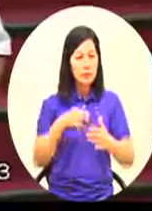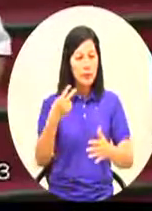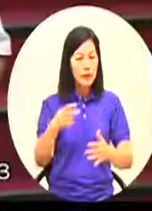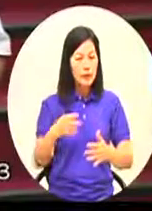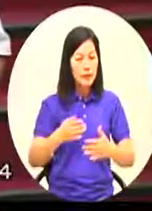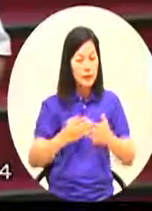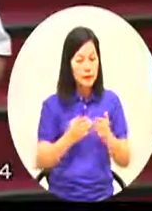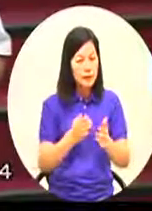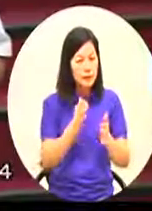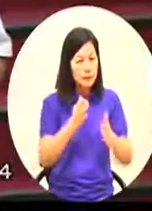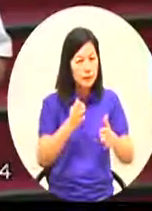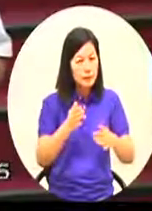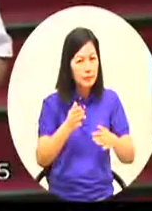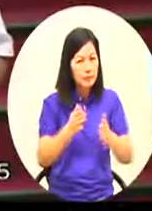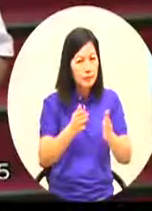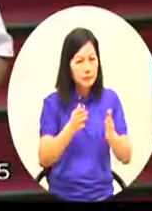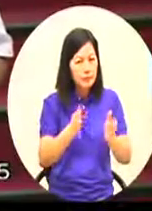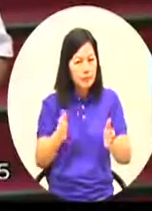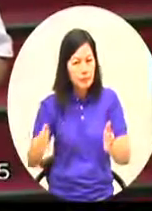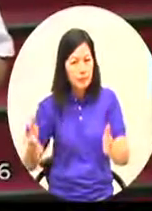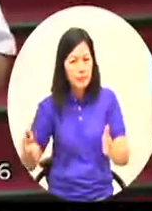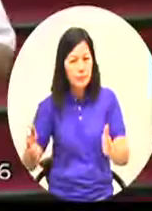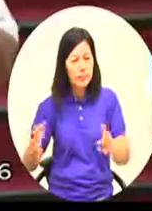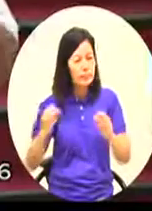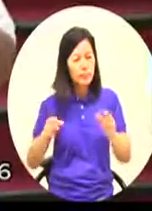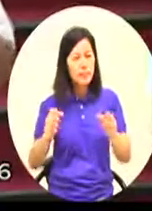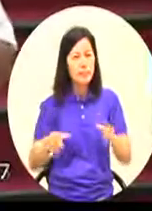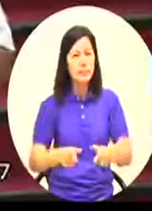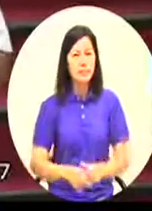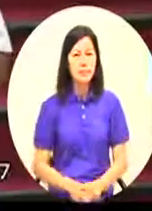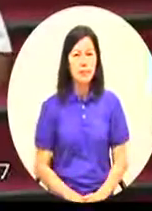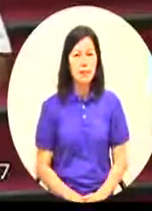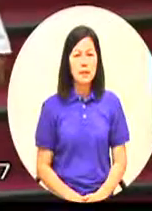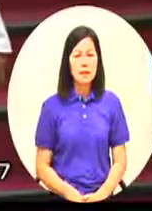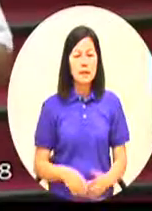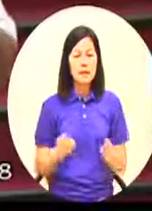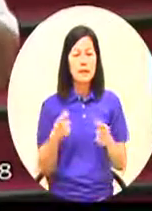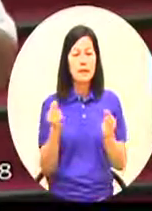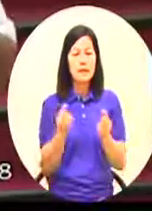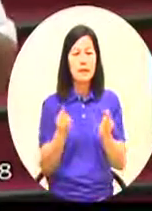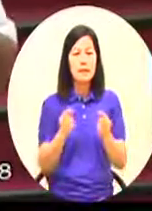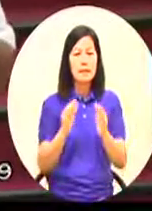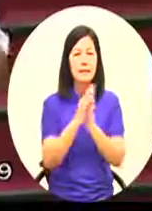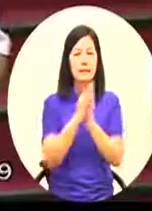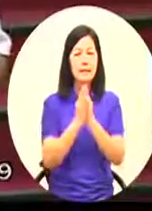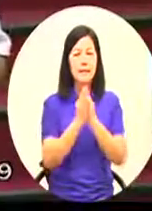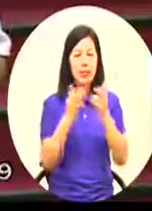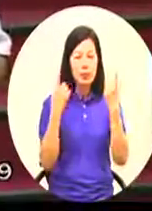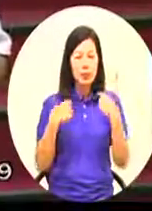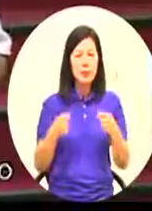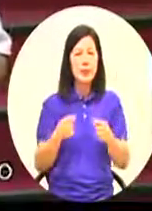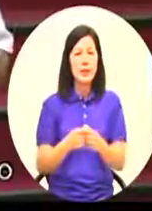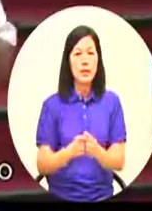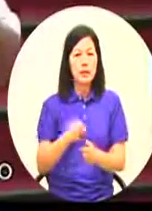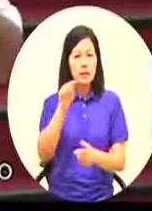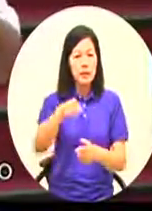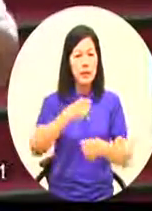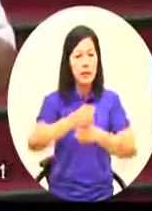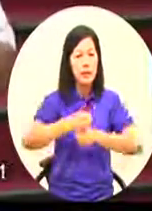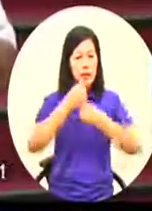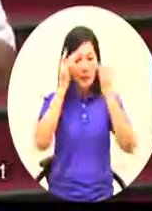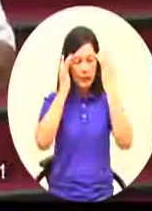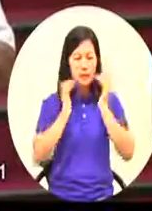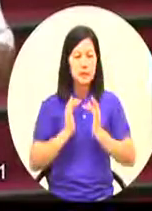段是不太相同的，像桃园跟纳马夏。因